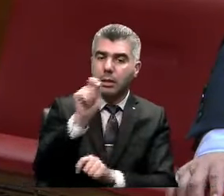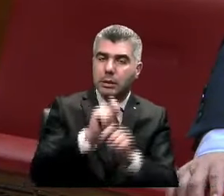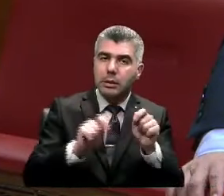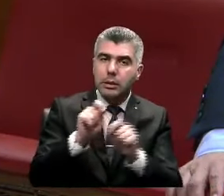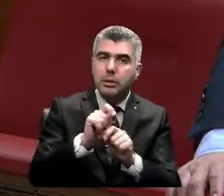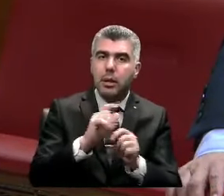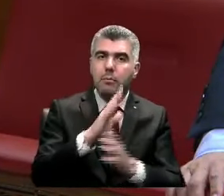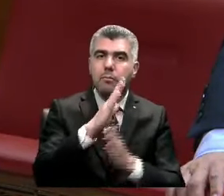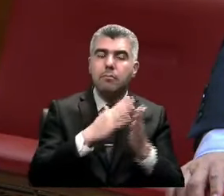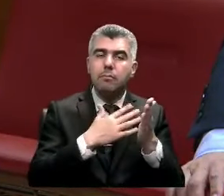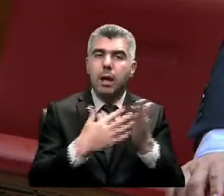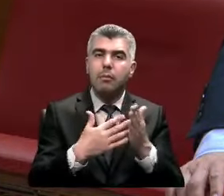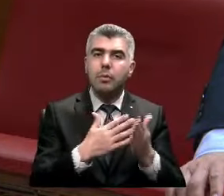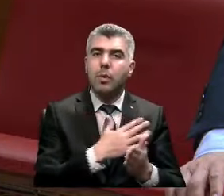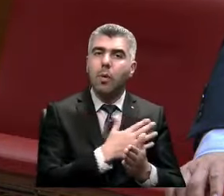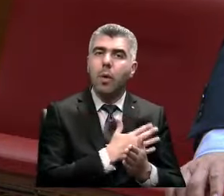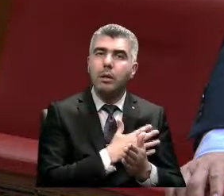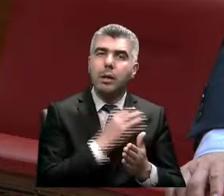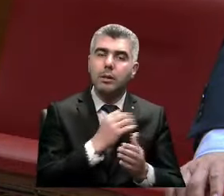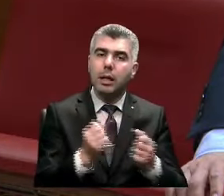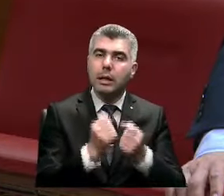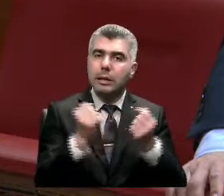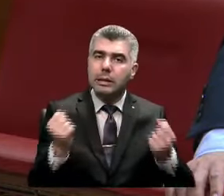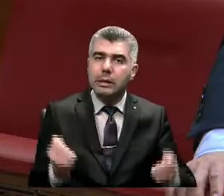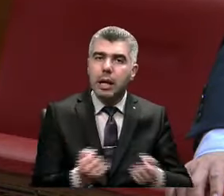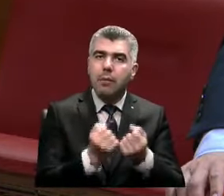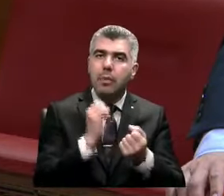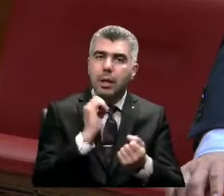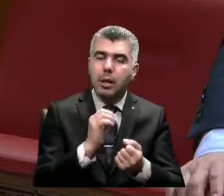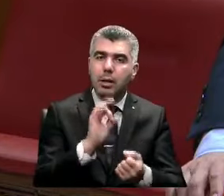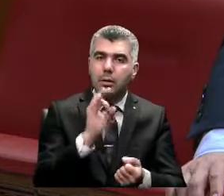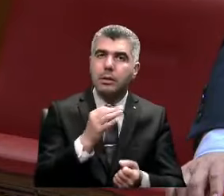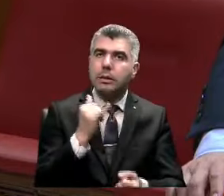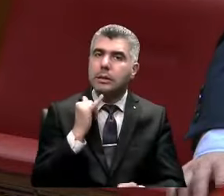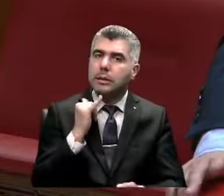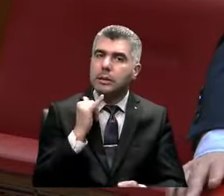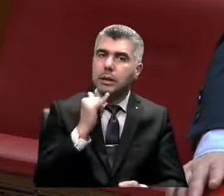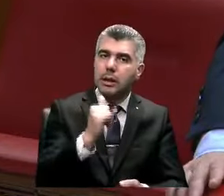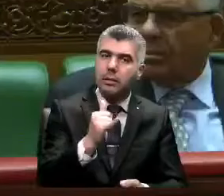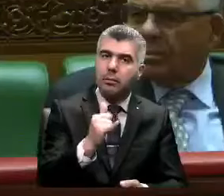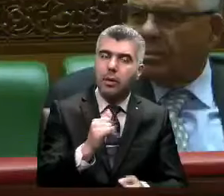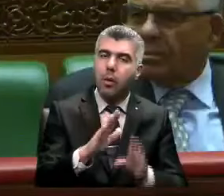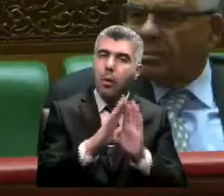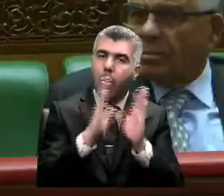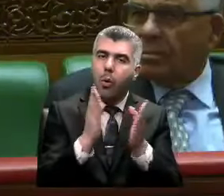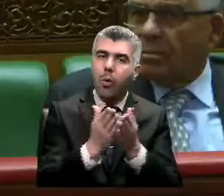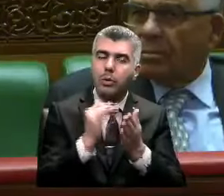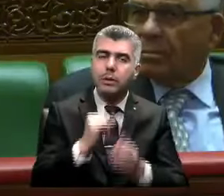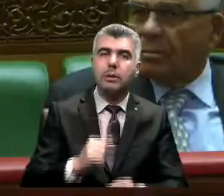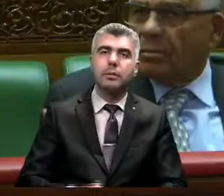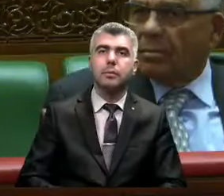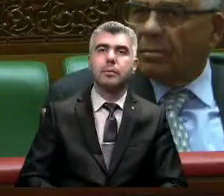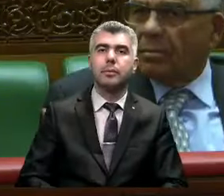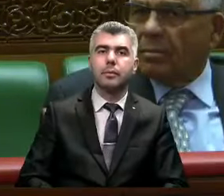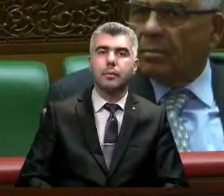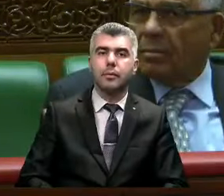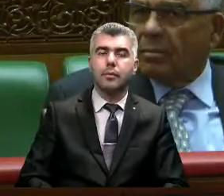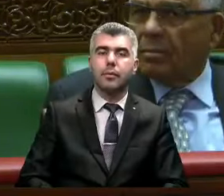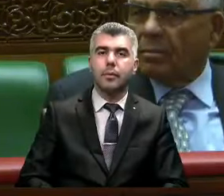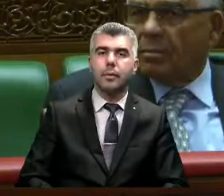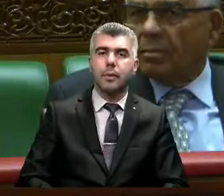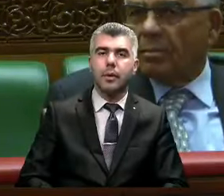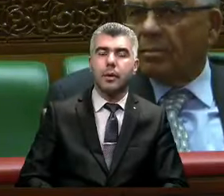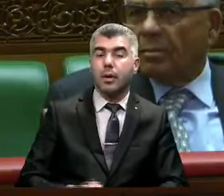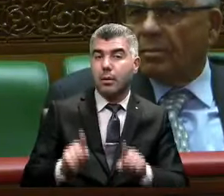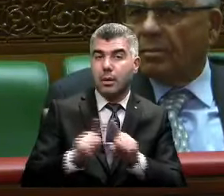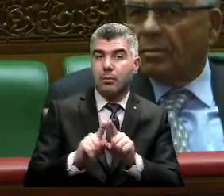الميثاق وطني للتنمية ديال الحركية باش تكون هذه التنمية مستدامة وشمولية. هذا الميثاق هذا